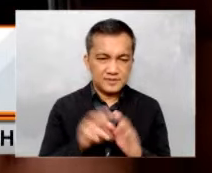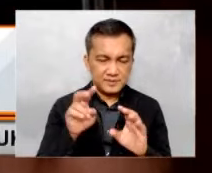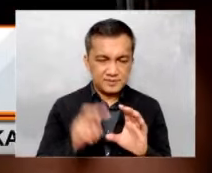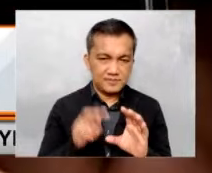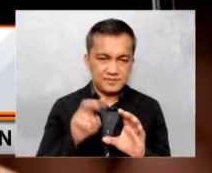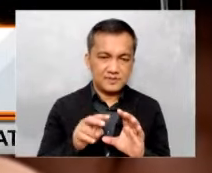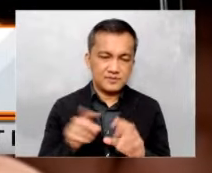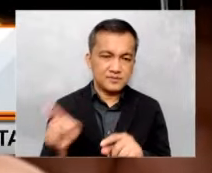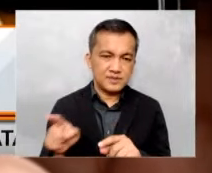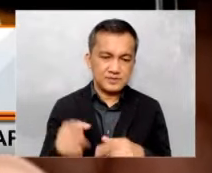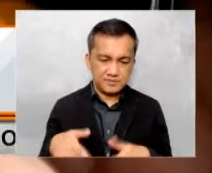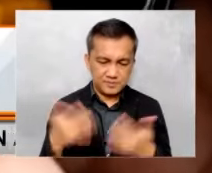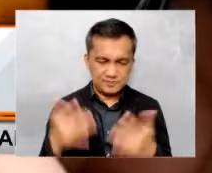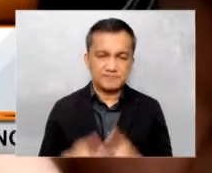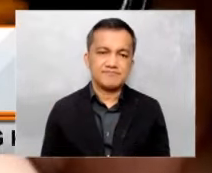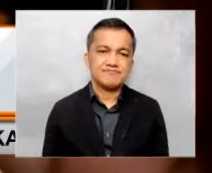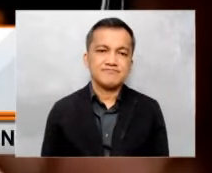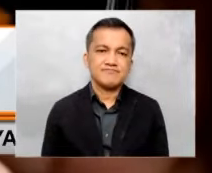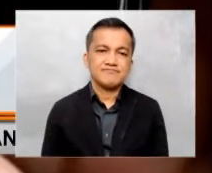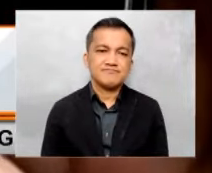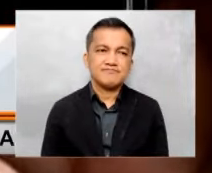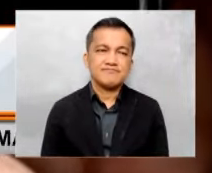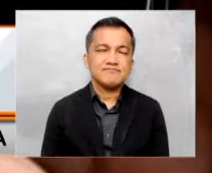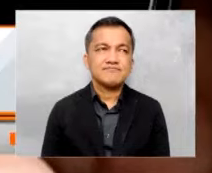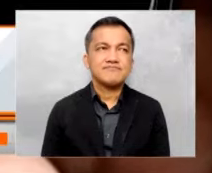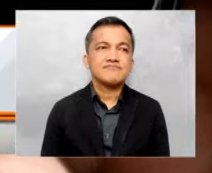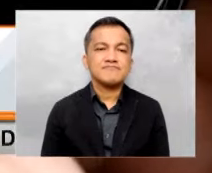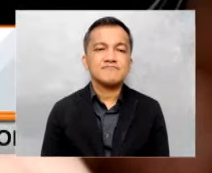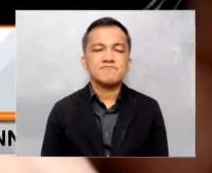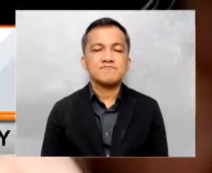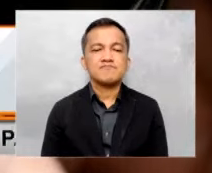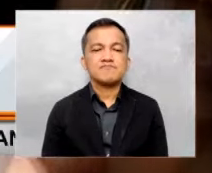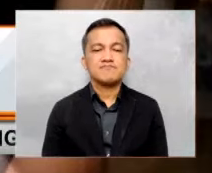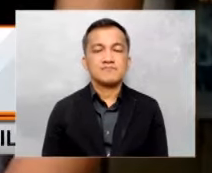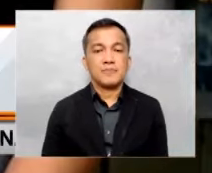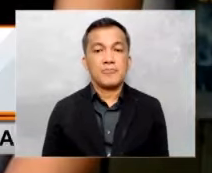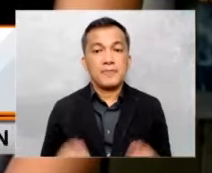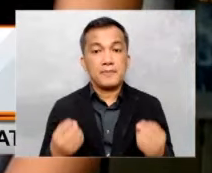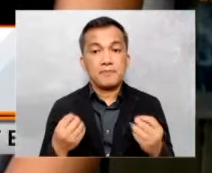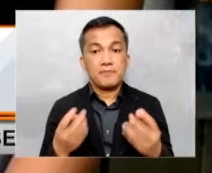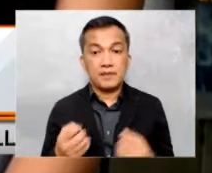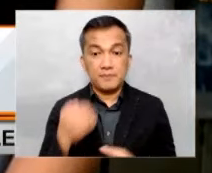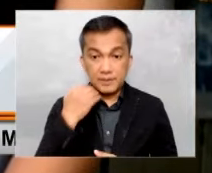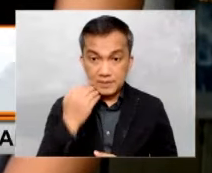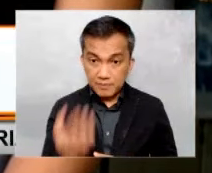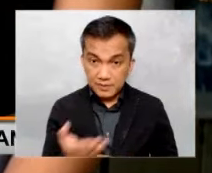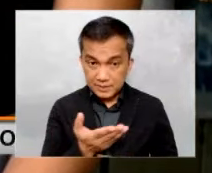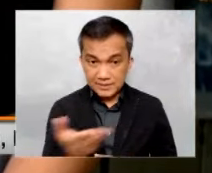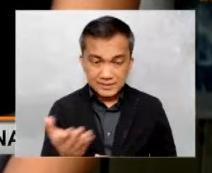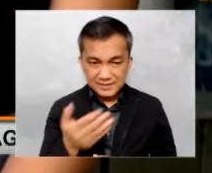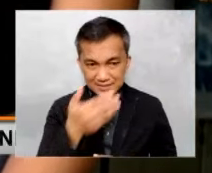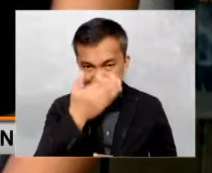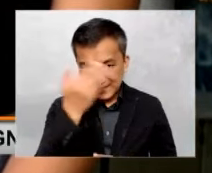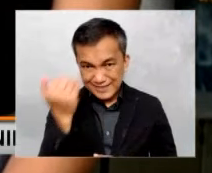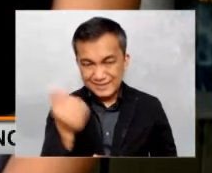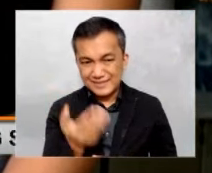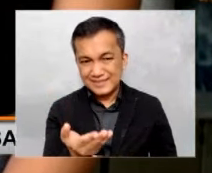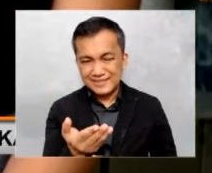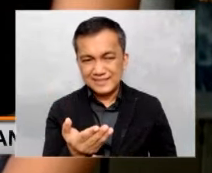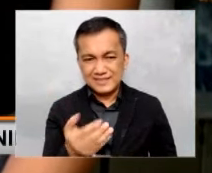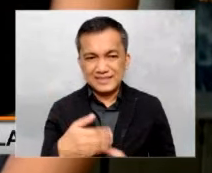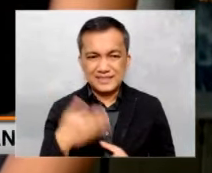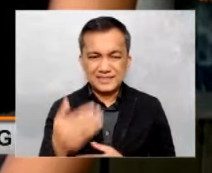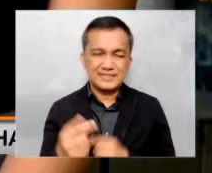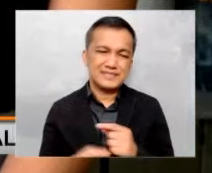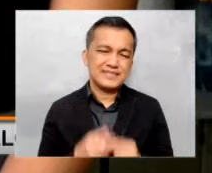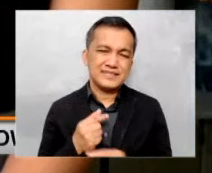siya ay nabubuhay pa. Mostly, pag namatay ka na, nakakalimutan ka na ng next generation